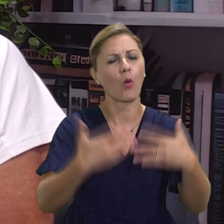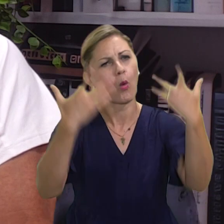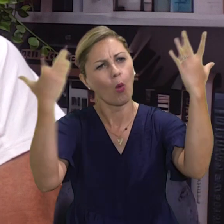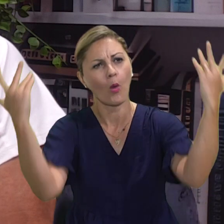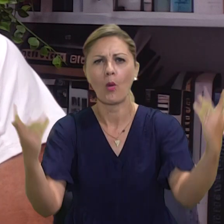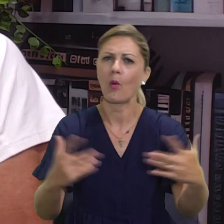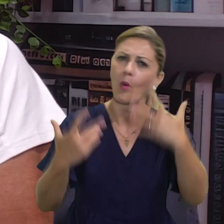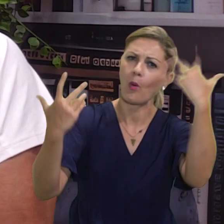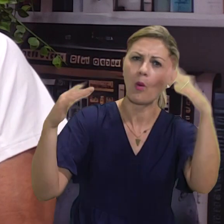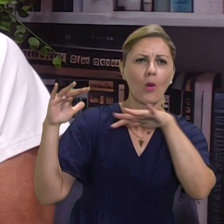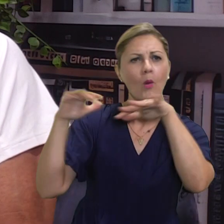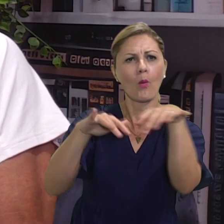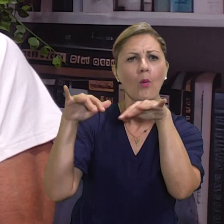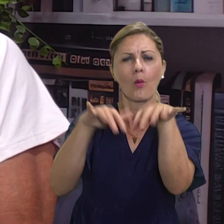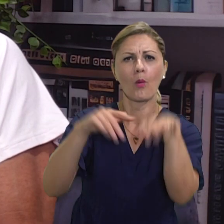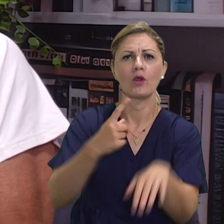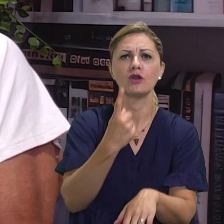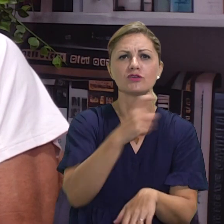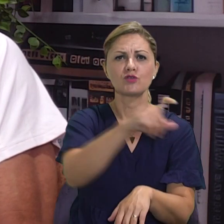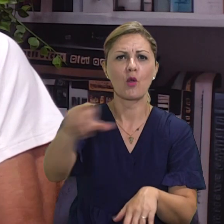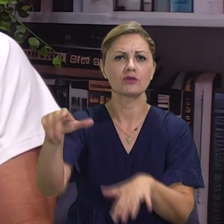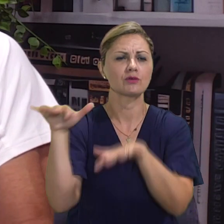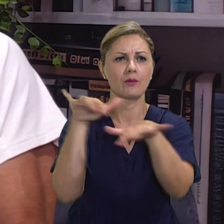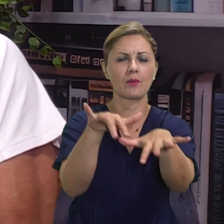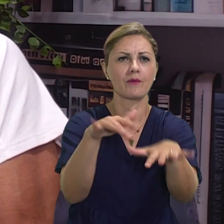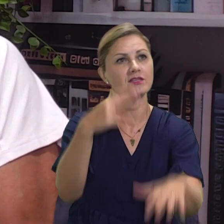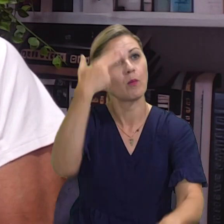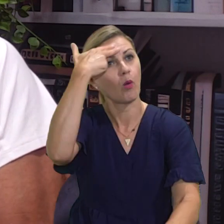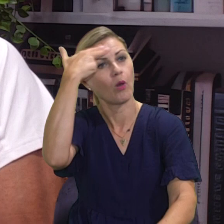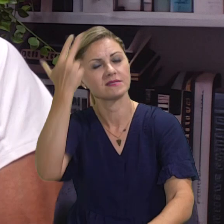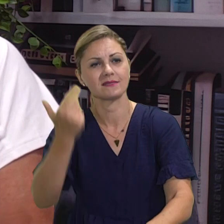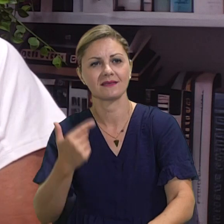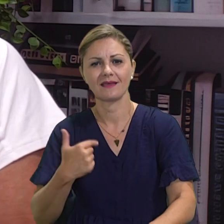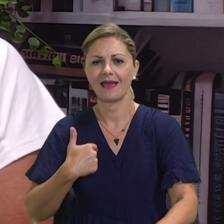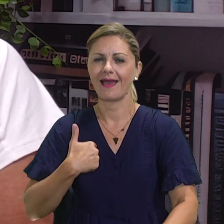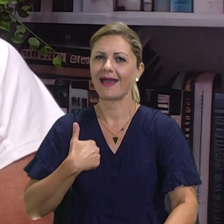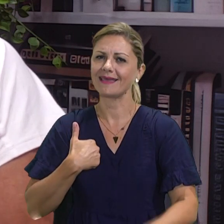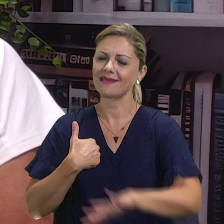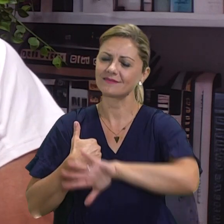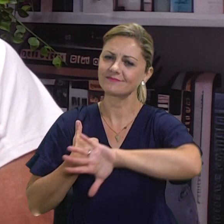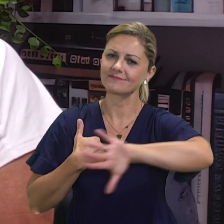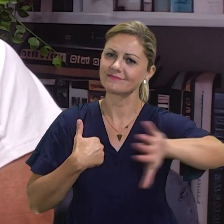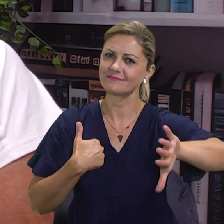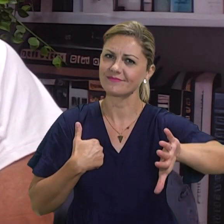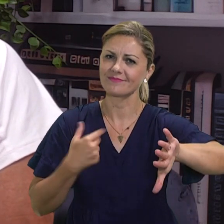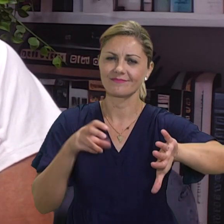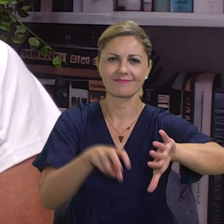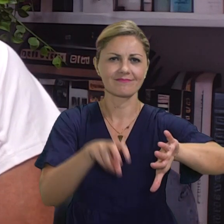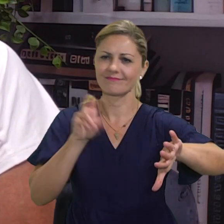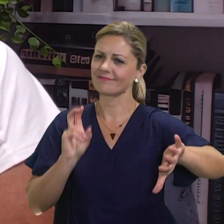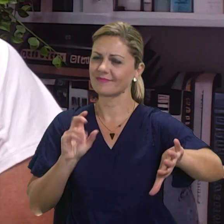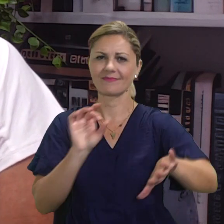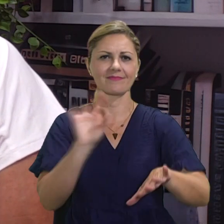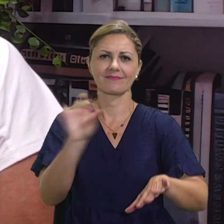jednog pjesnika i kad ga promovira, kad mu dođe 100 njegove ekipe, kad se to zavrti, onda automatski da si poznat, razumijete? A ja sam slobodni umjetnik,